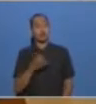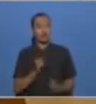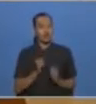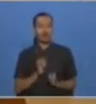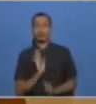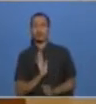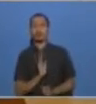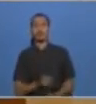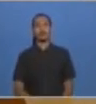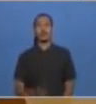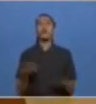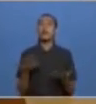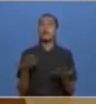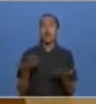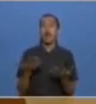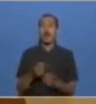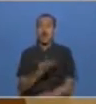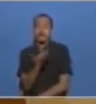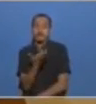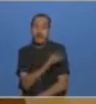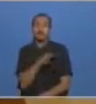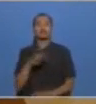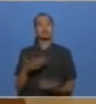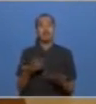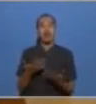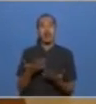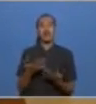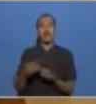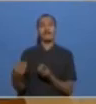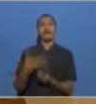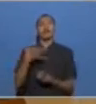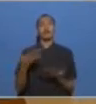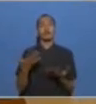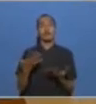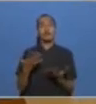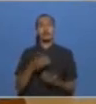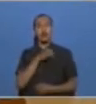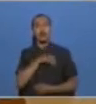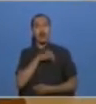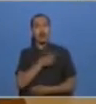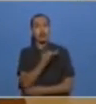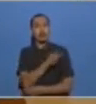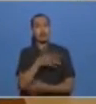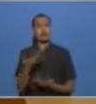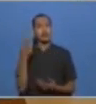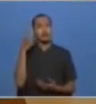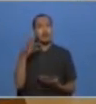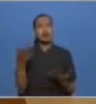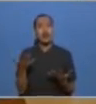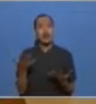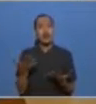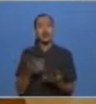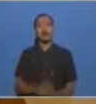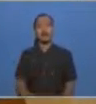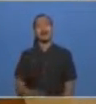lebih lengkap seperti apa sih vaksinasi, kemudian efeknya seperti apa, kegunaannya untuk apa terkait dengan pandemi ini, nanti akan kita bahas lebih